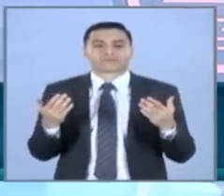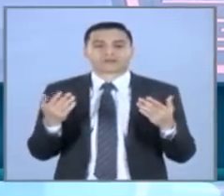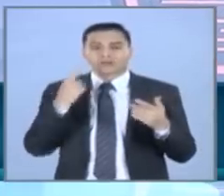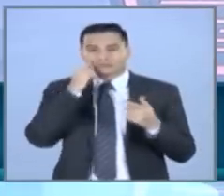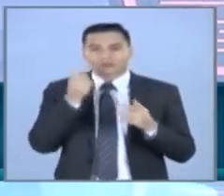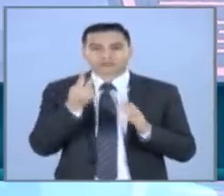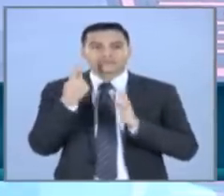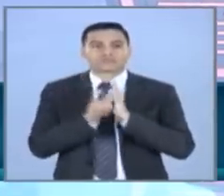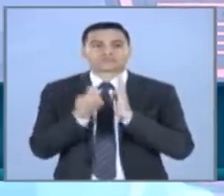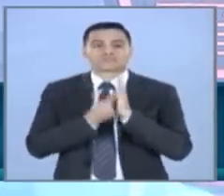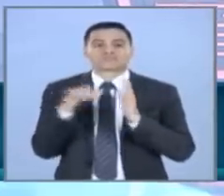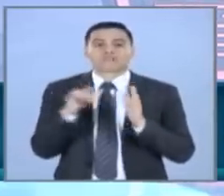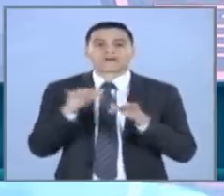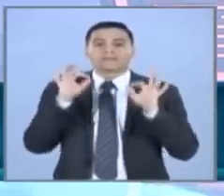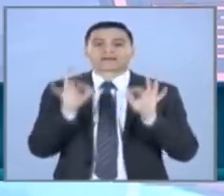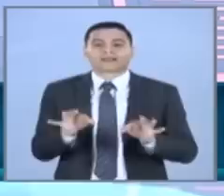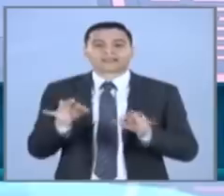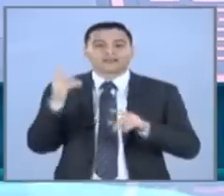شاعر مهم جدا.